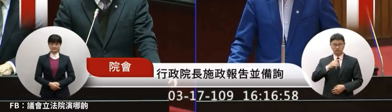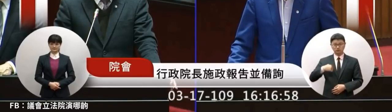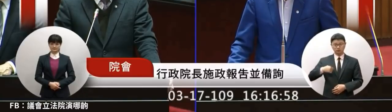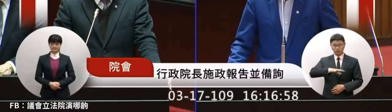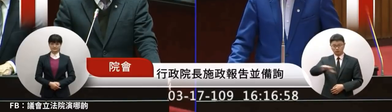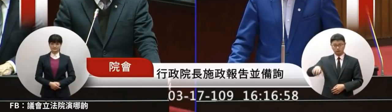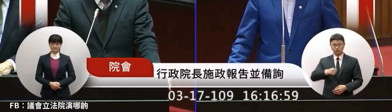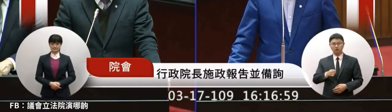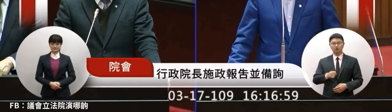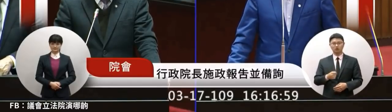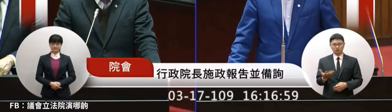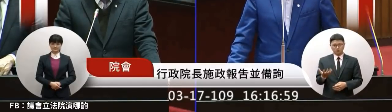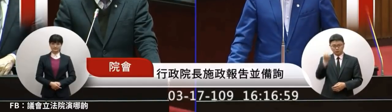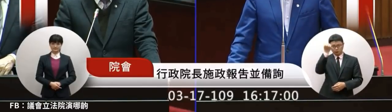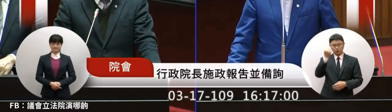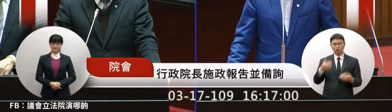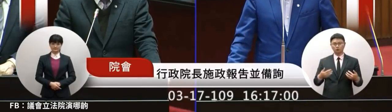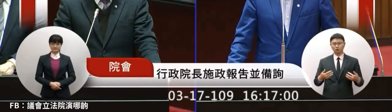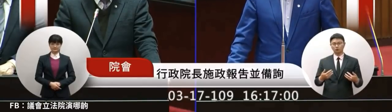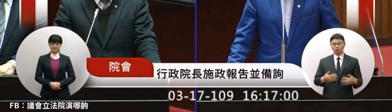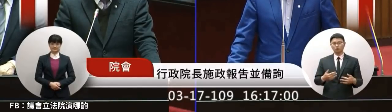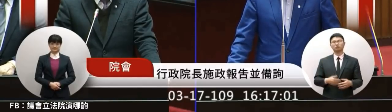个权利问题。